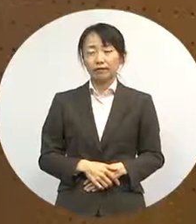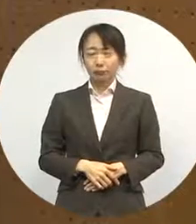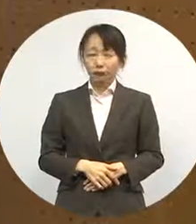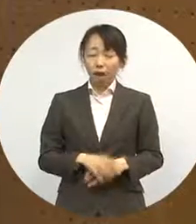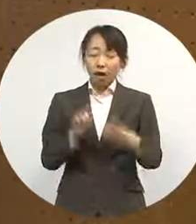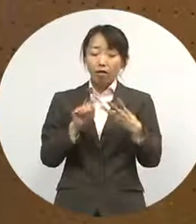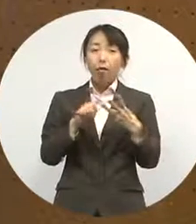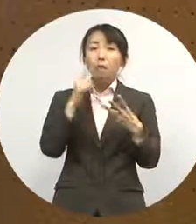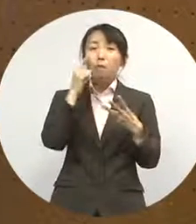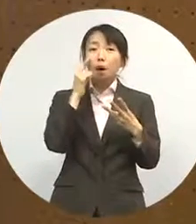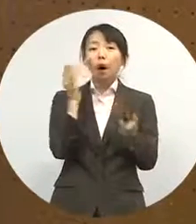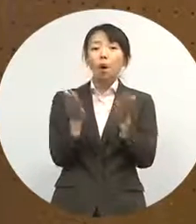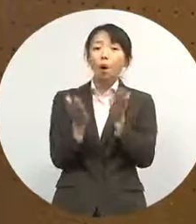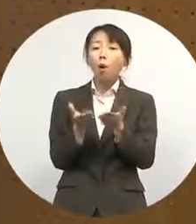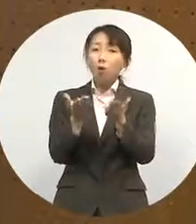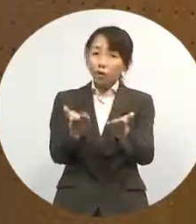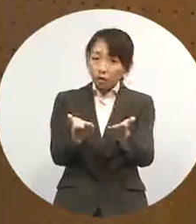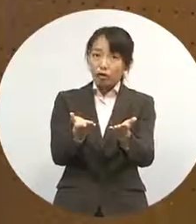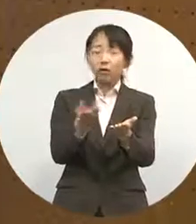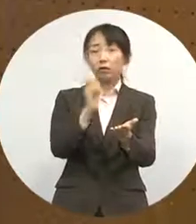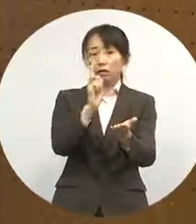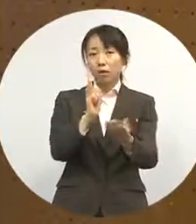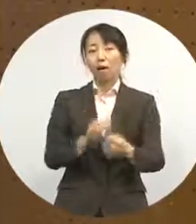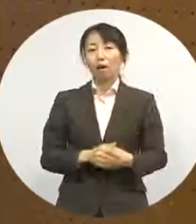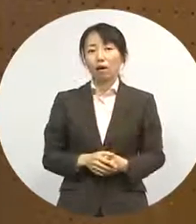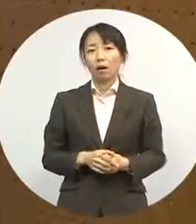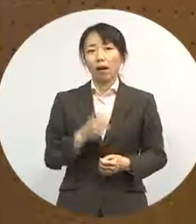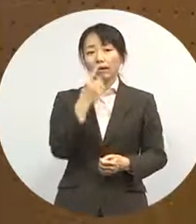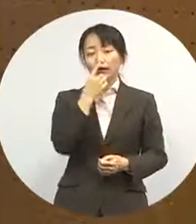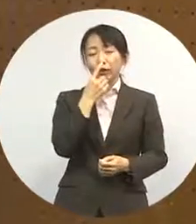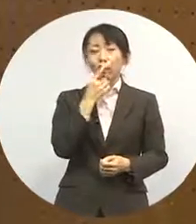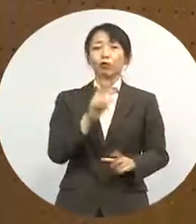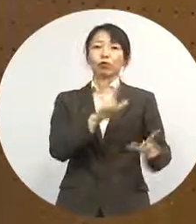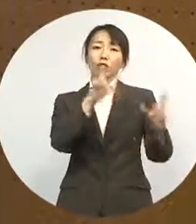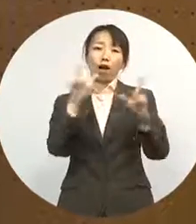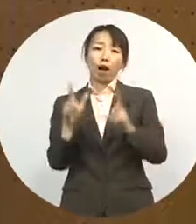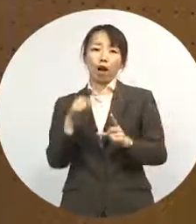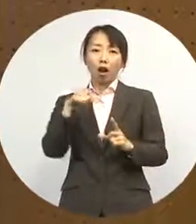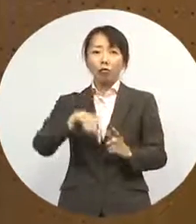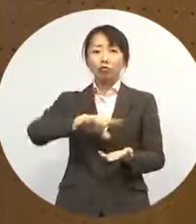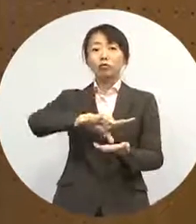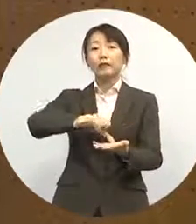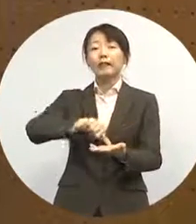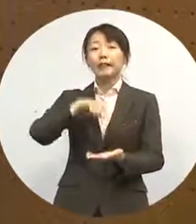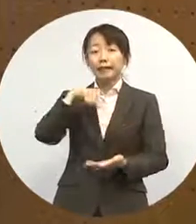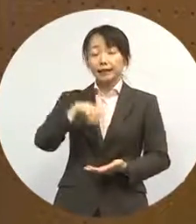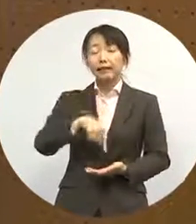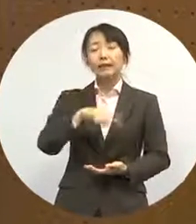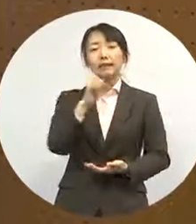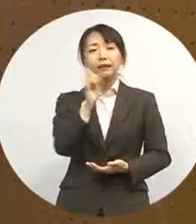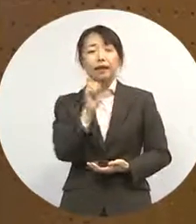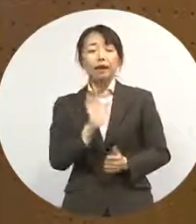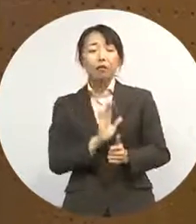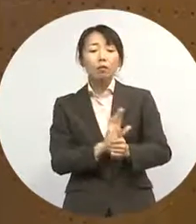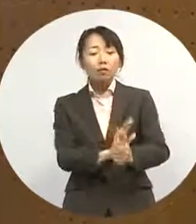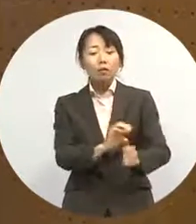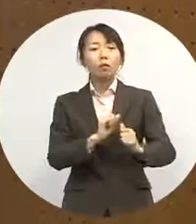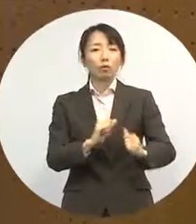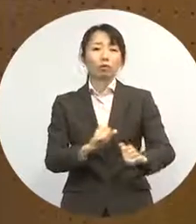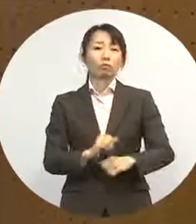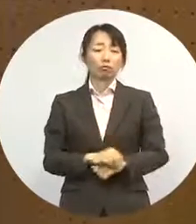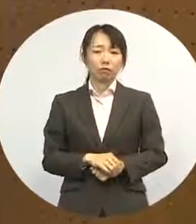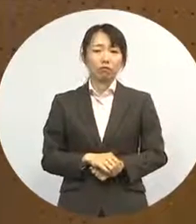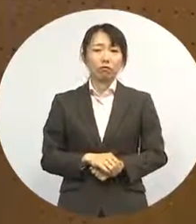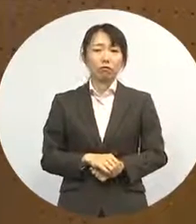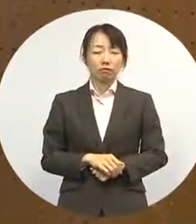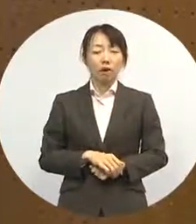3番目、奉仕というのはですね、やっぱり自分が住んでるですね、地域のためにですね、何か やろうじゃないかと。当然ながら